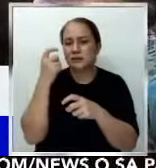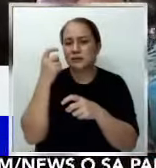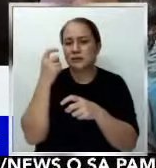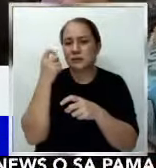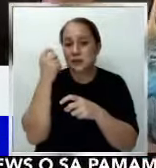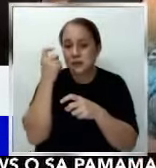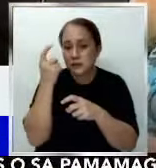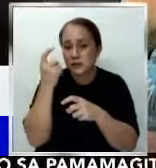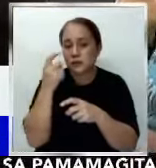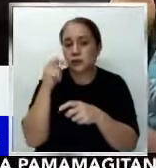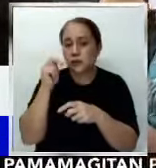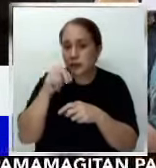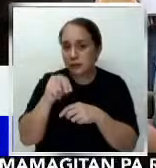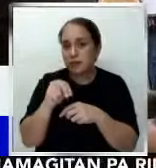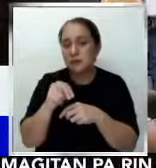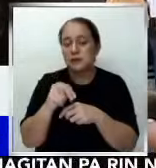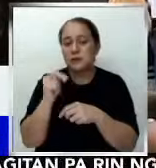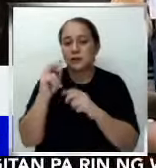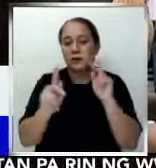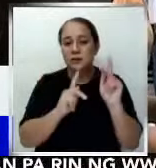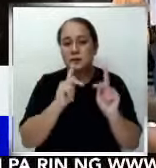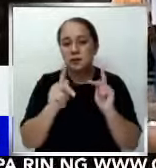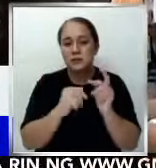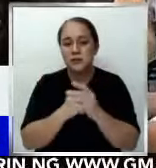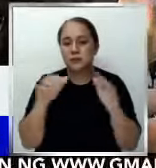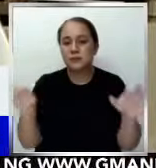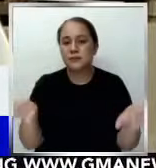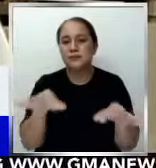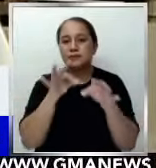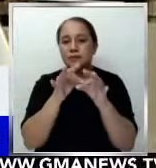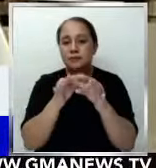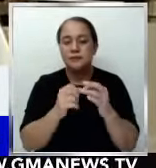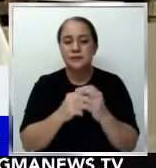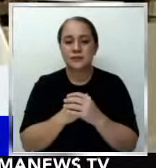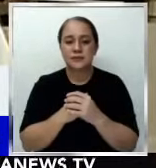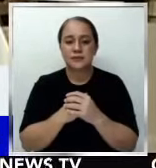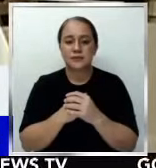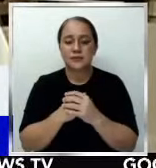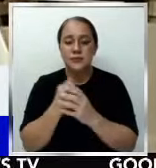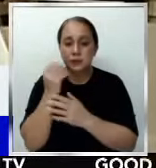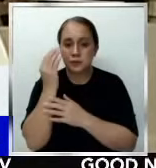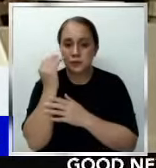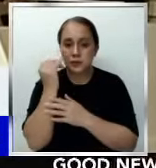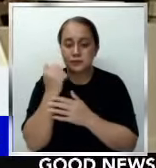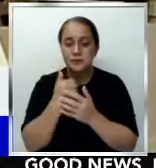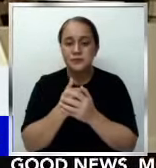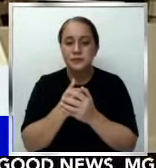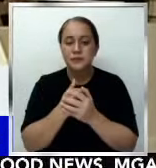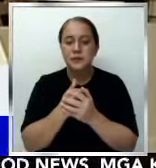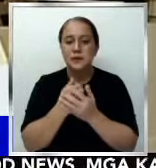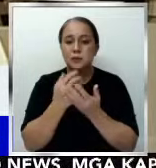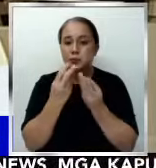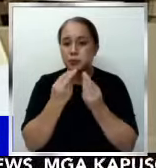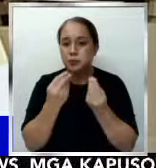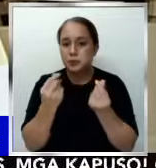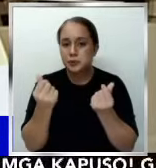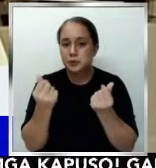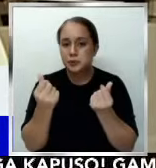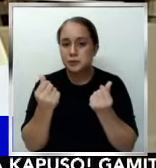at kailangan ng mga tao ang misa. Kasi parang ang solusyon lang talaga nila